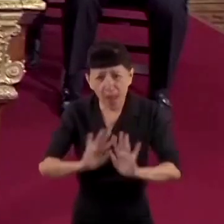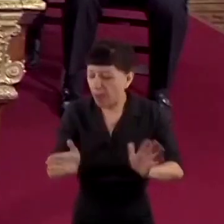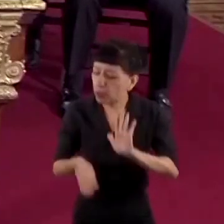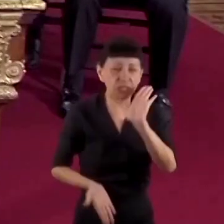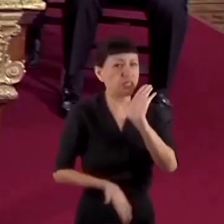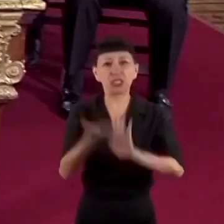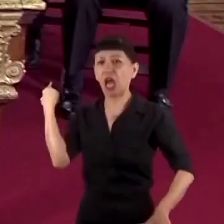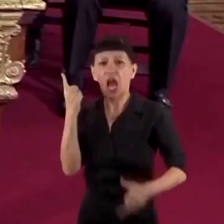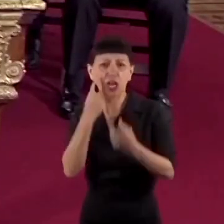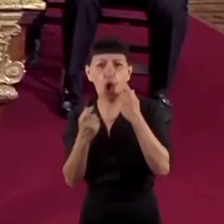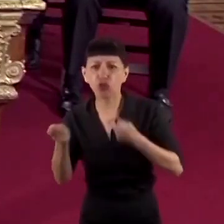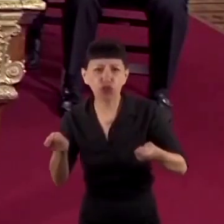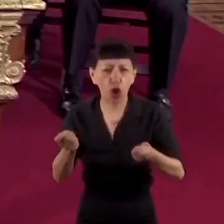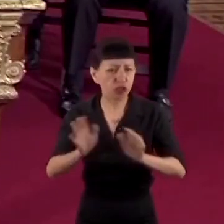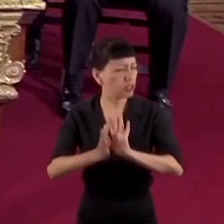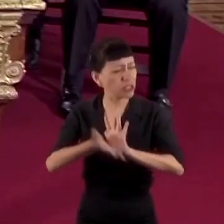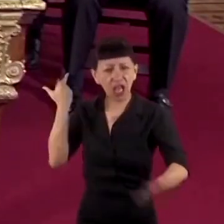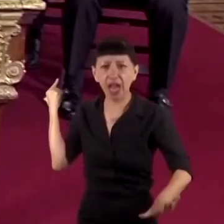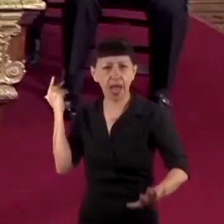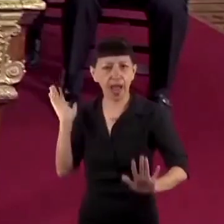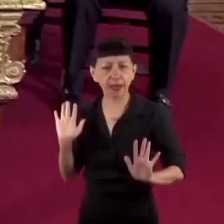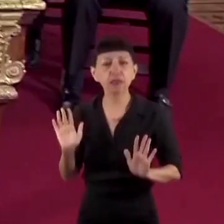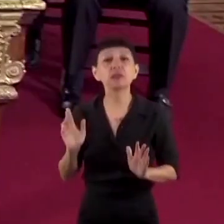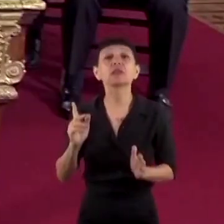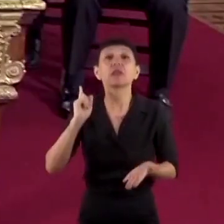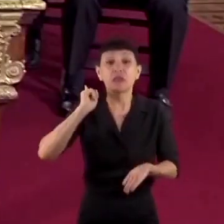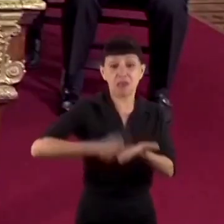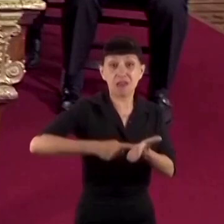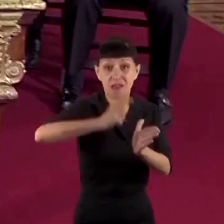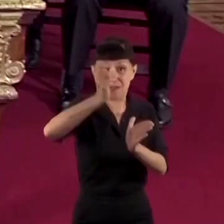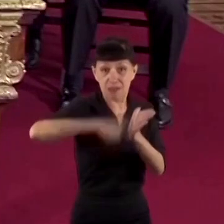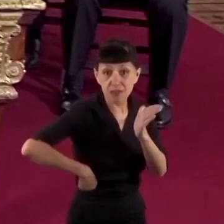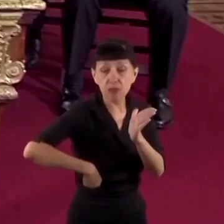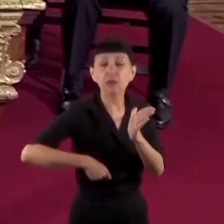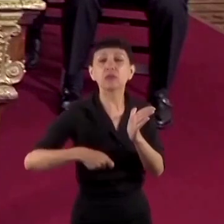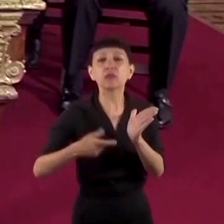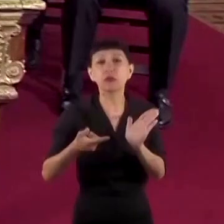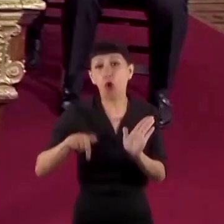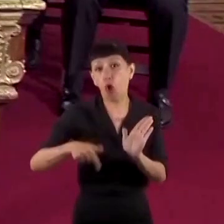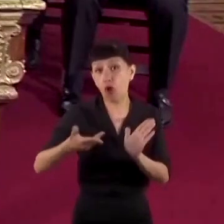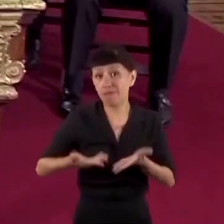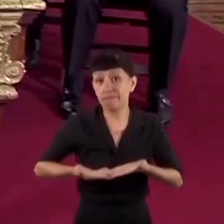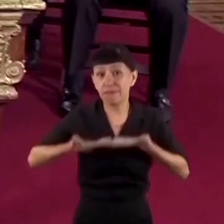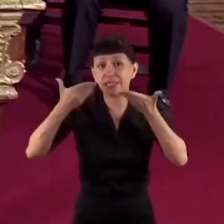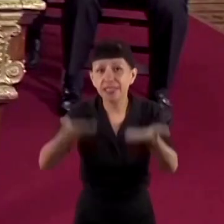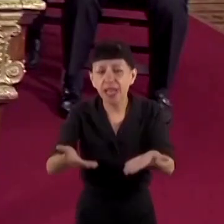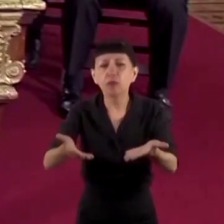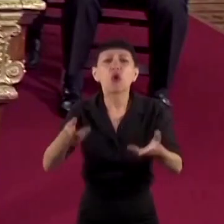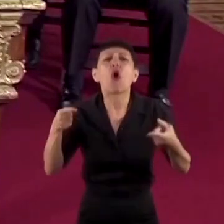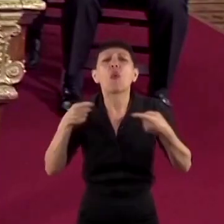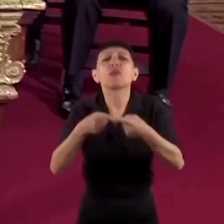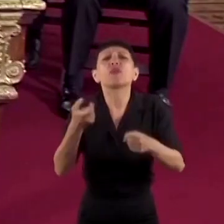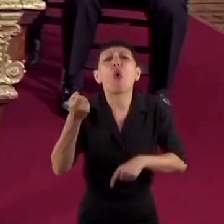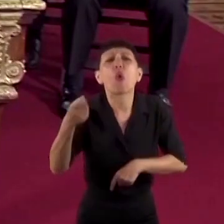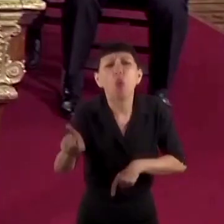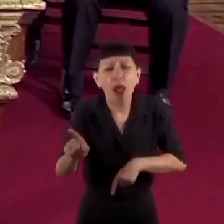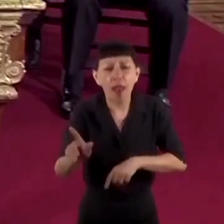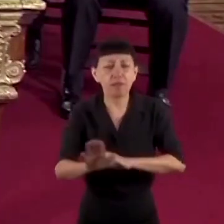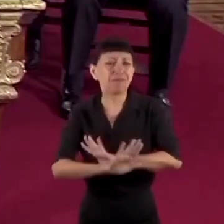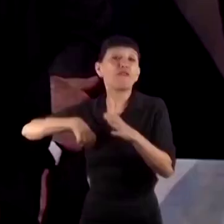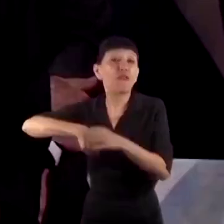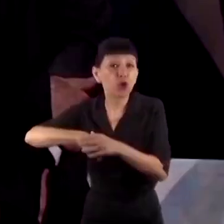Argentiniens neu gewählter Präsident hat mit dem Umbau der Wirtschaft begonnen. Javier Milei erklärte am Mittwoch, er habe ein